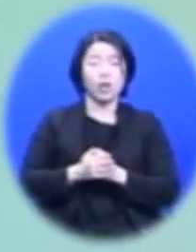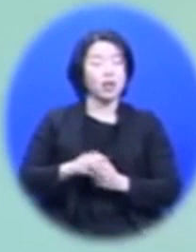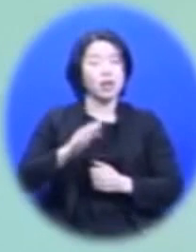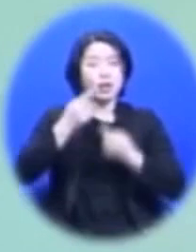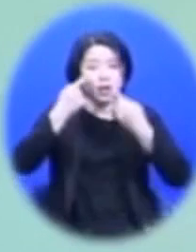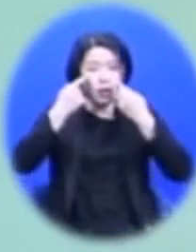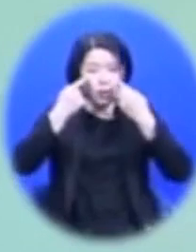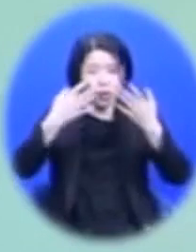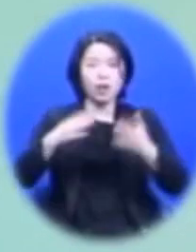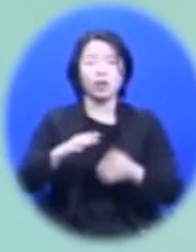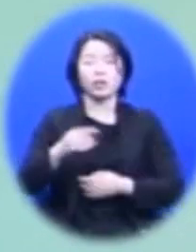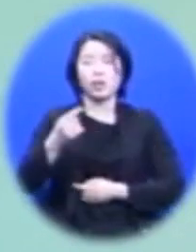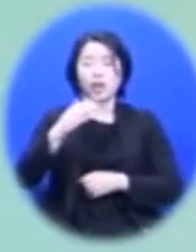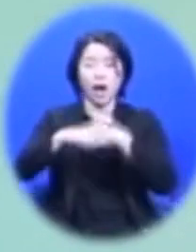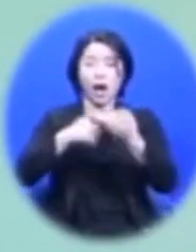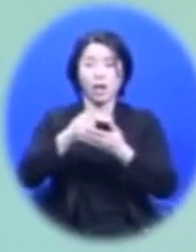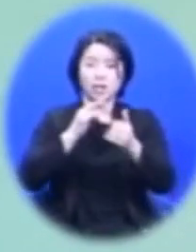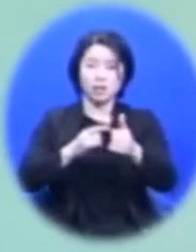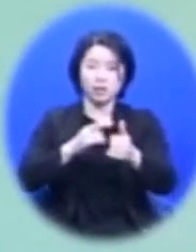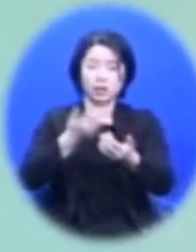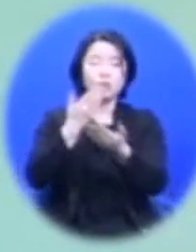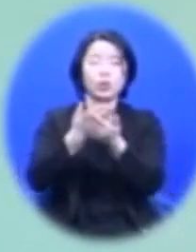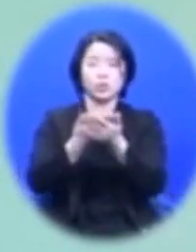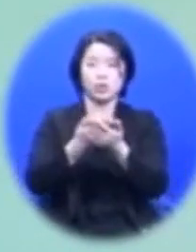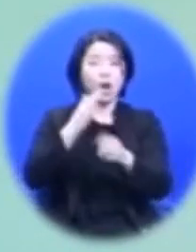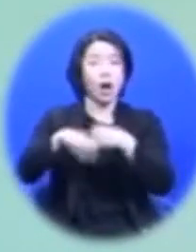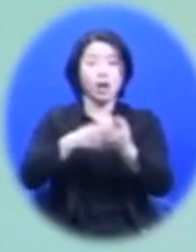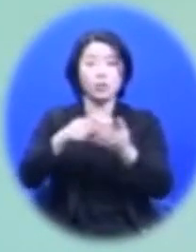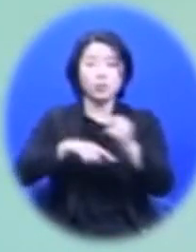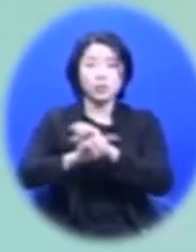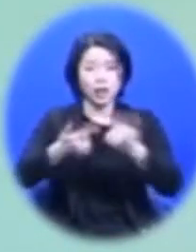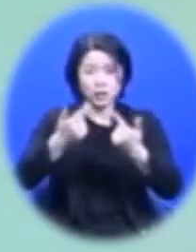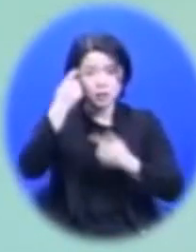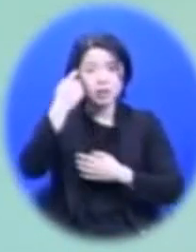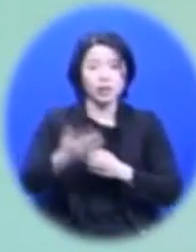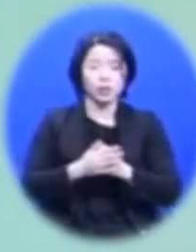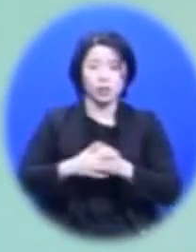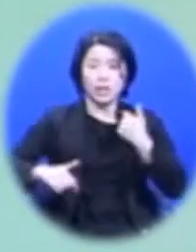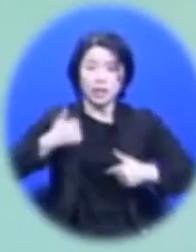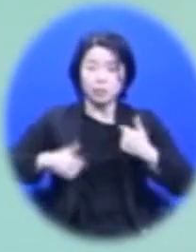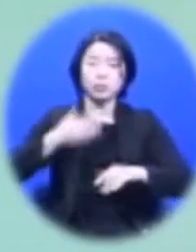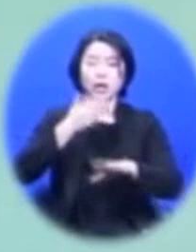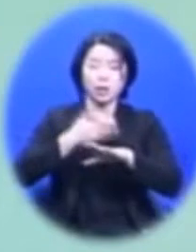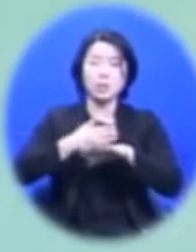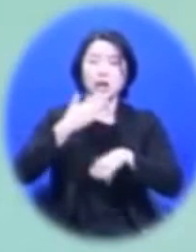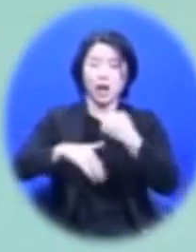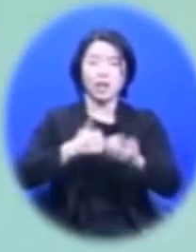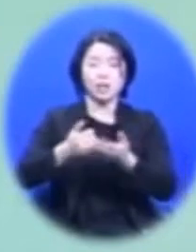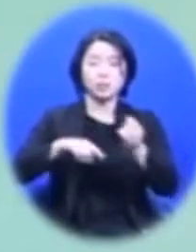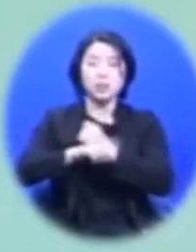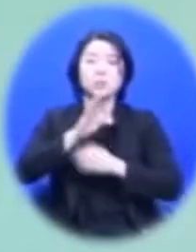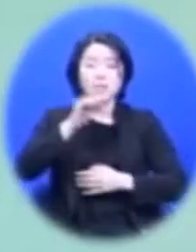정확히 구하세요. 하나님, 이것이 하나님 뜻이 아니잖아요. 기쁨과 감사가 하나님의 뜻이잖아요.